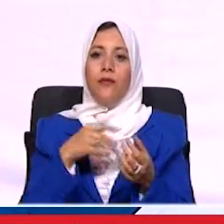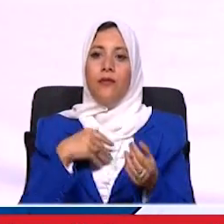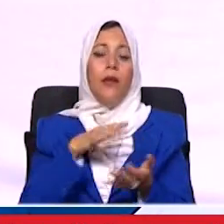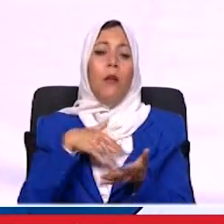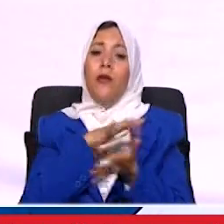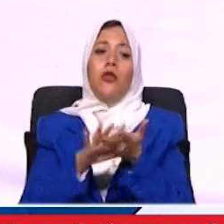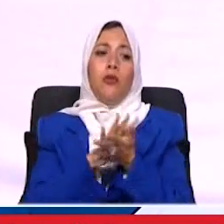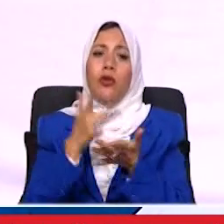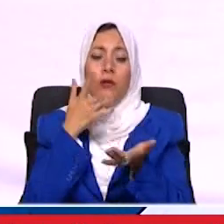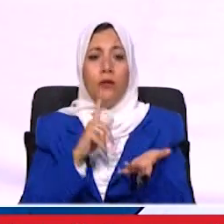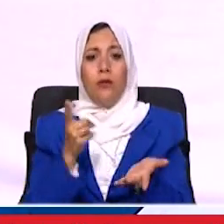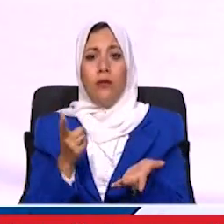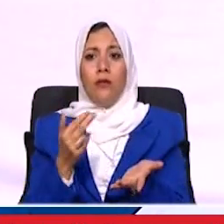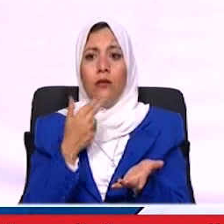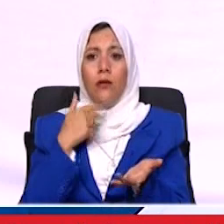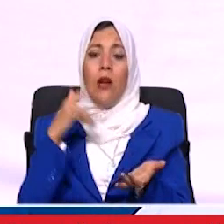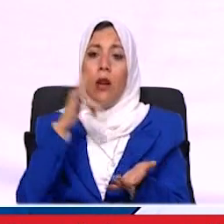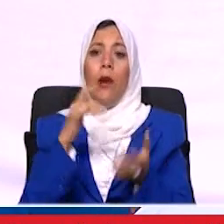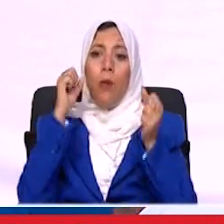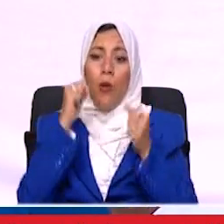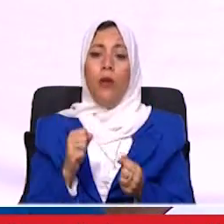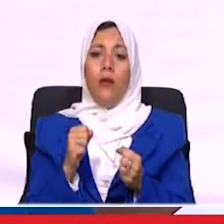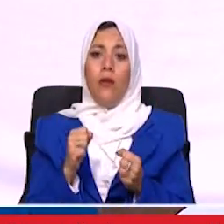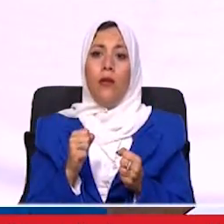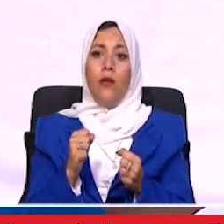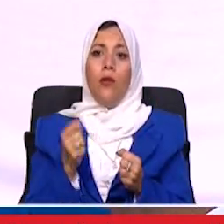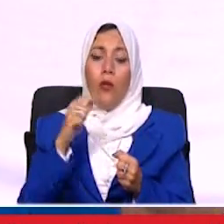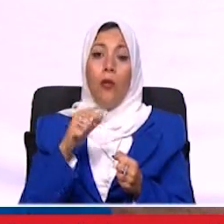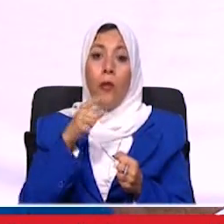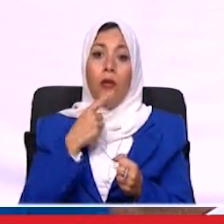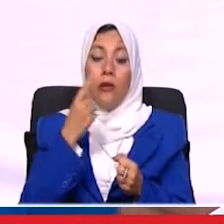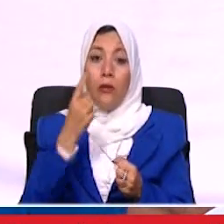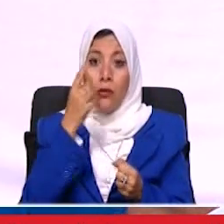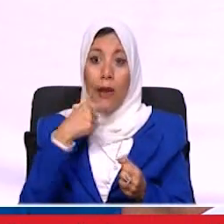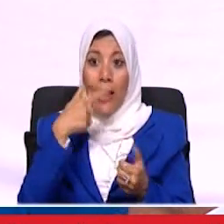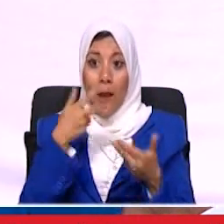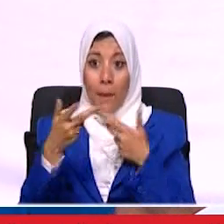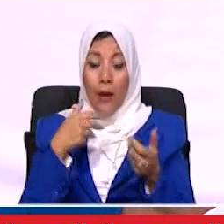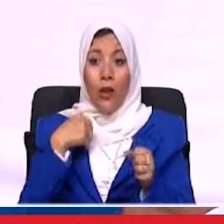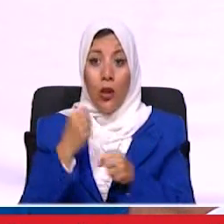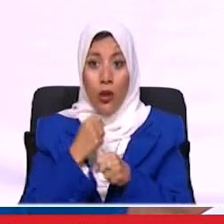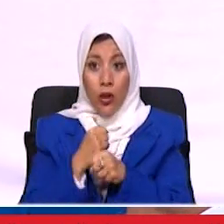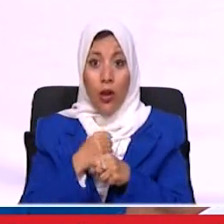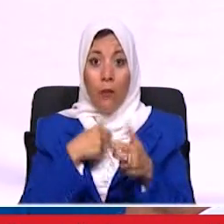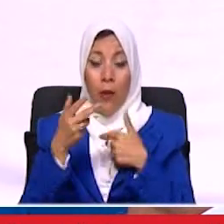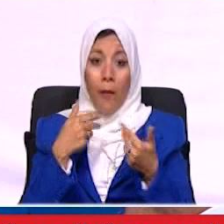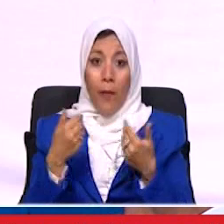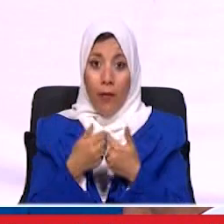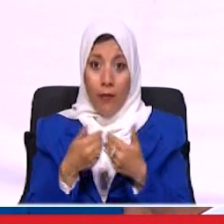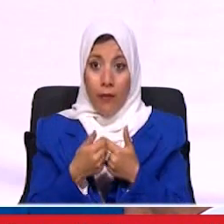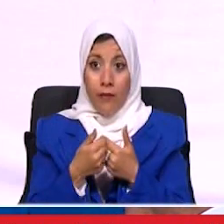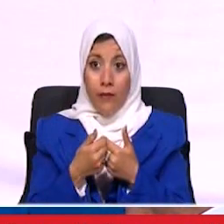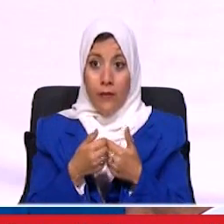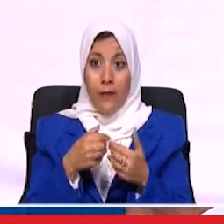مع رمضان، ما عنديش خلاف مع رمضان. بالعكس انا بحب رمضان جدا، ورمضان طلب مني ان اعمل